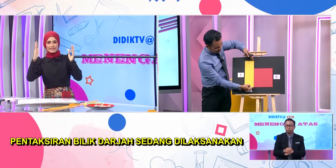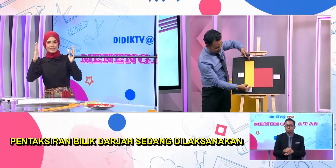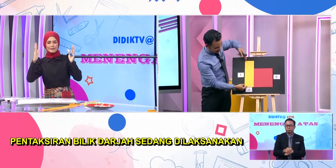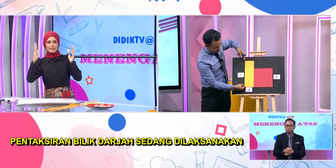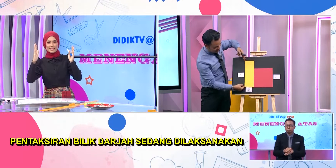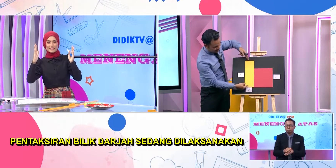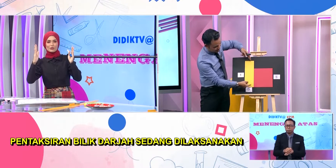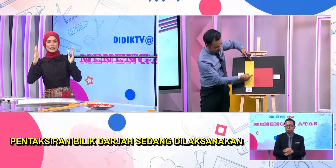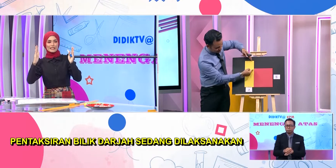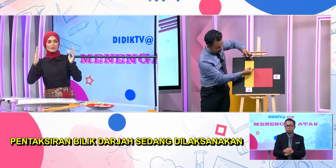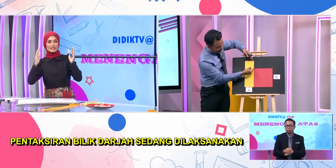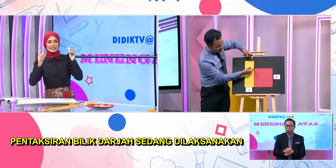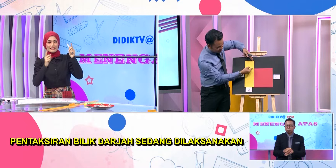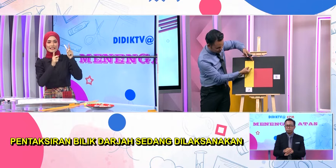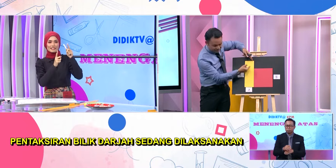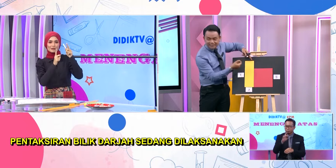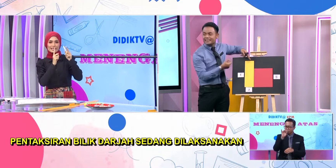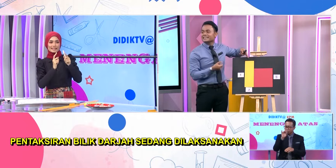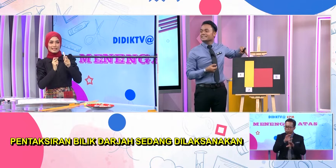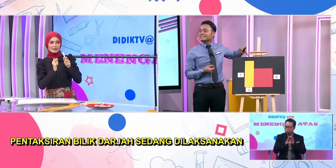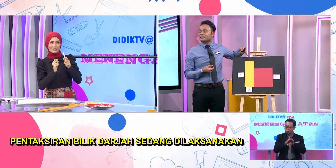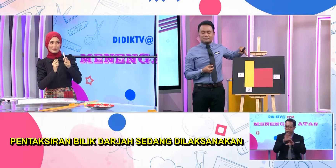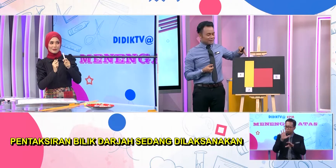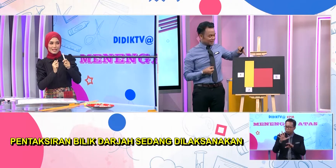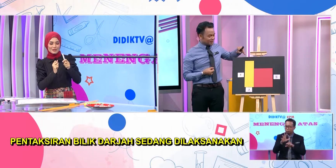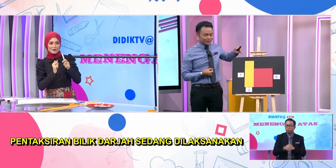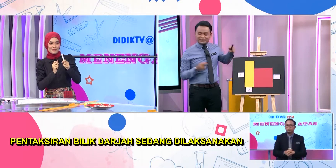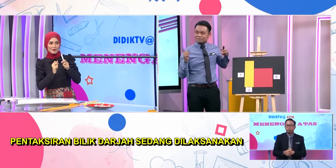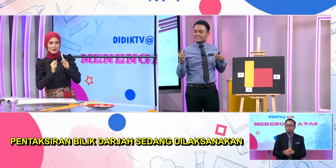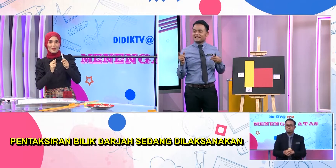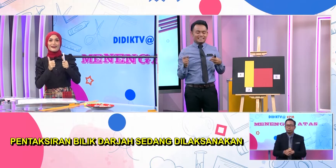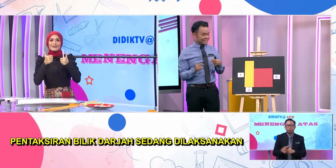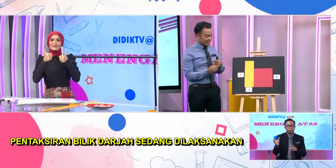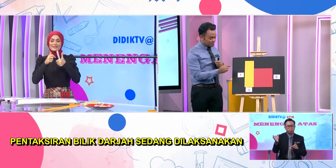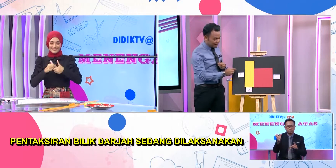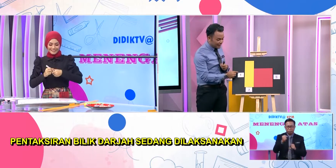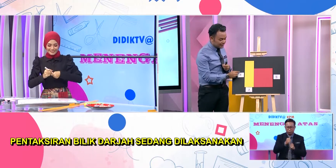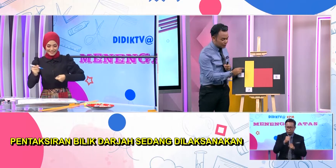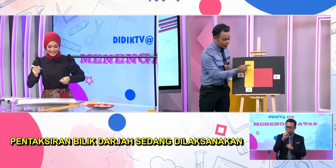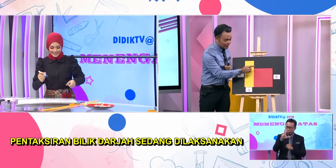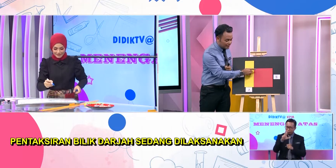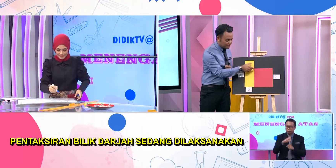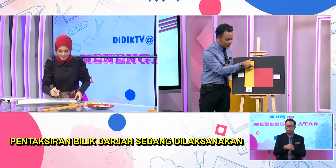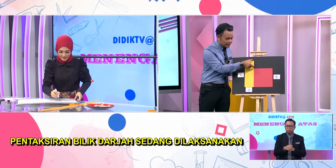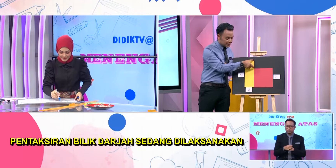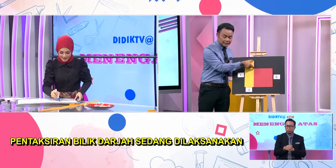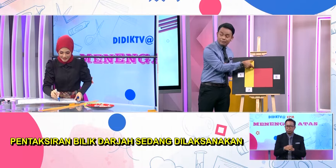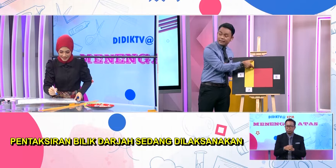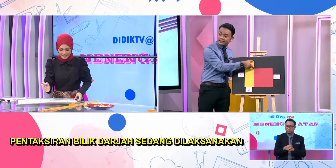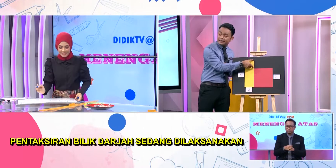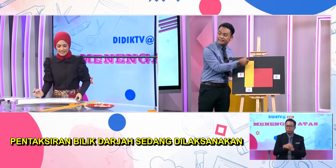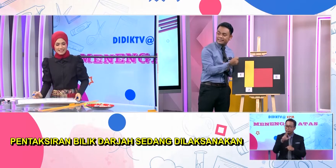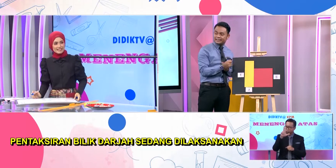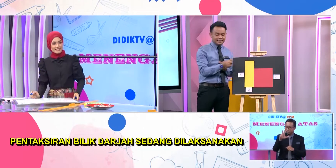sisi lima kita tolak 5 yang ke situ tinggal 3 cm bentuk aja cepat sekali Love part 5 Kita